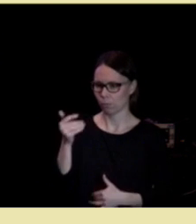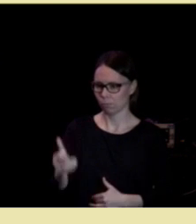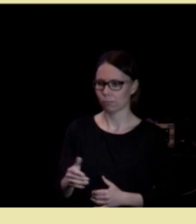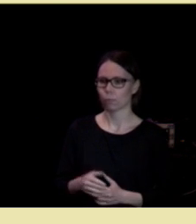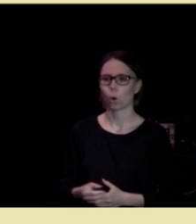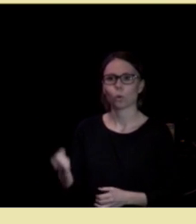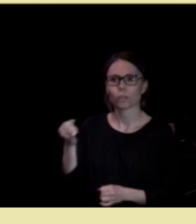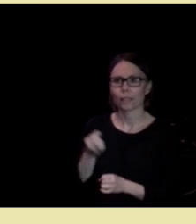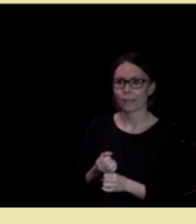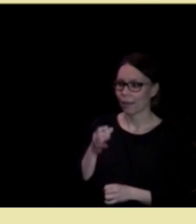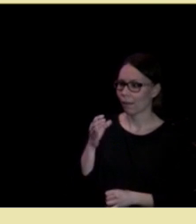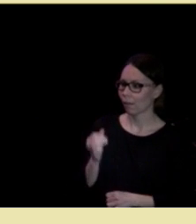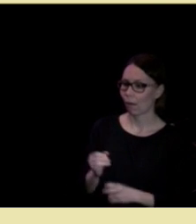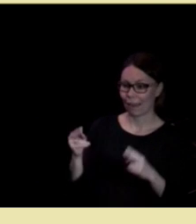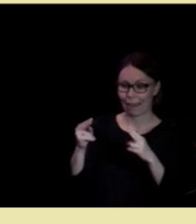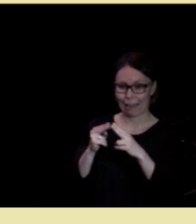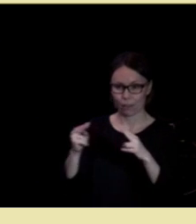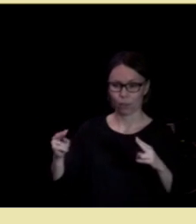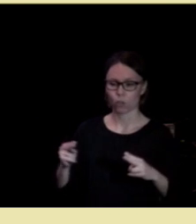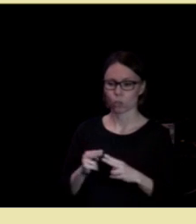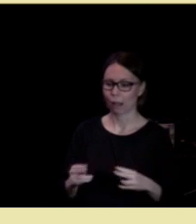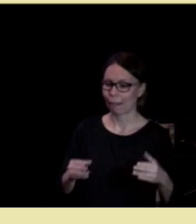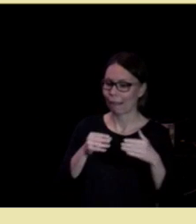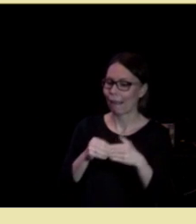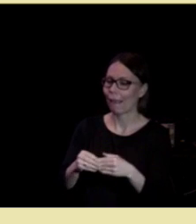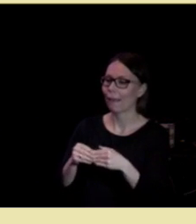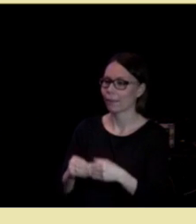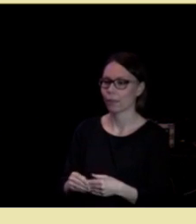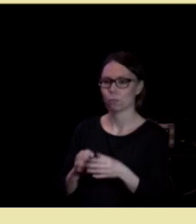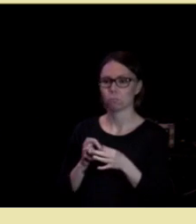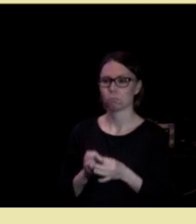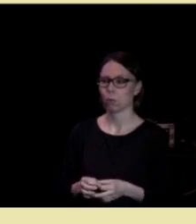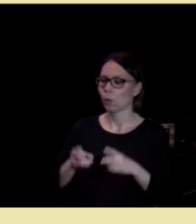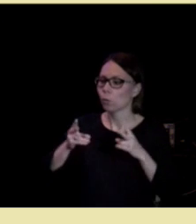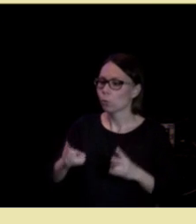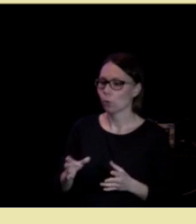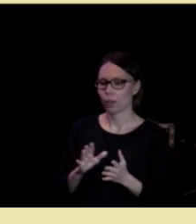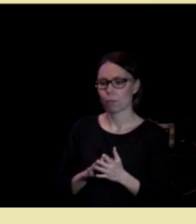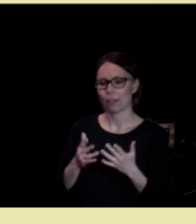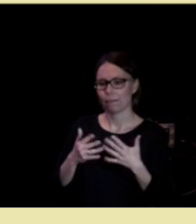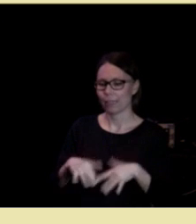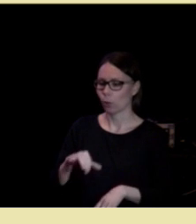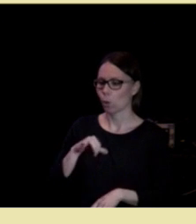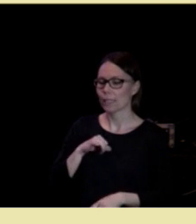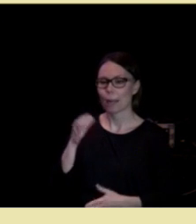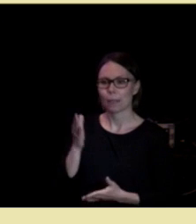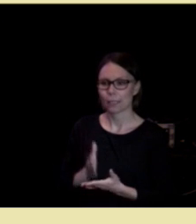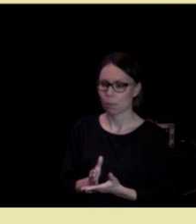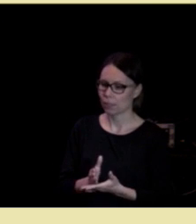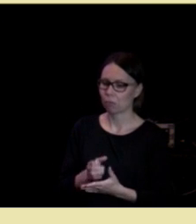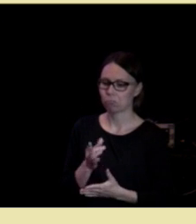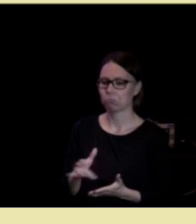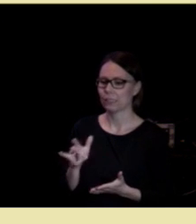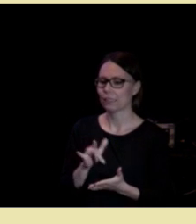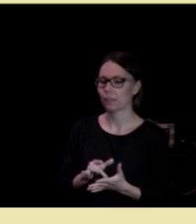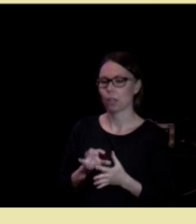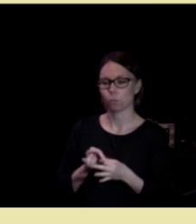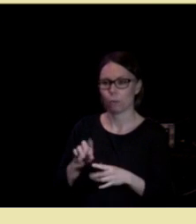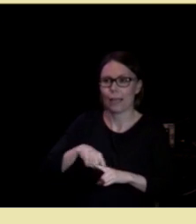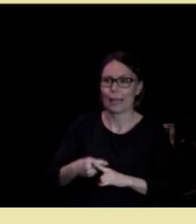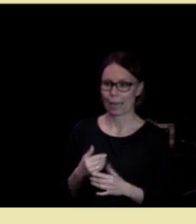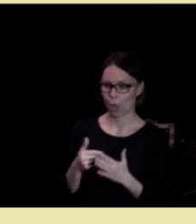konstatere at det internasjonal enighet om at brukermedvirkning og selvbestemmelse står sentralt I